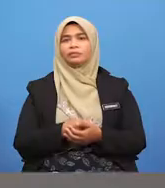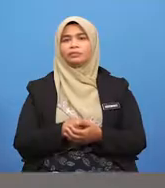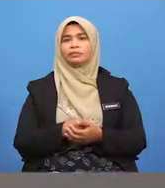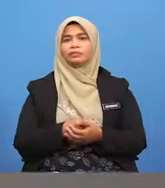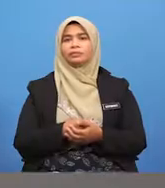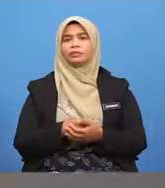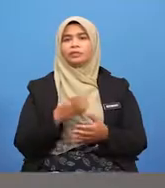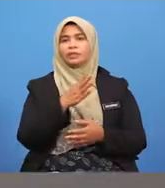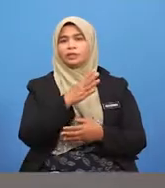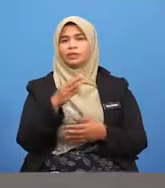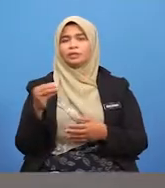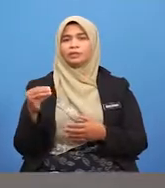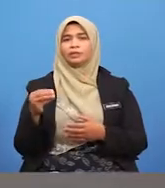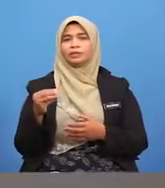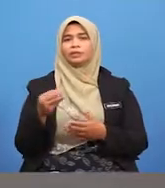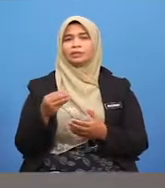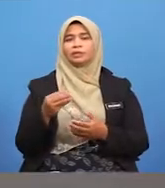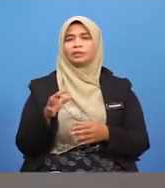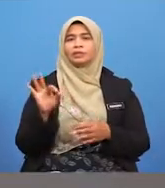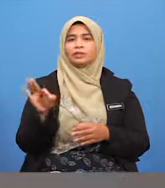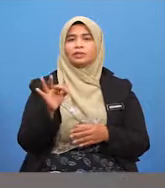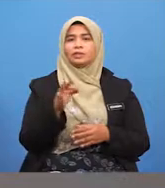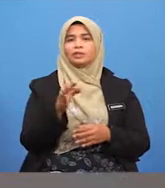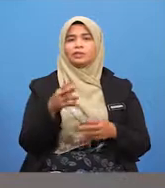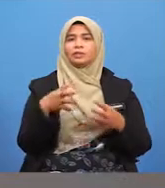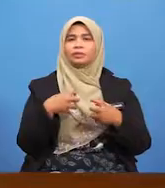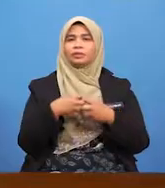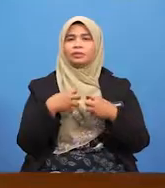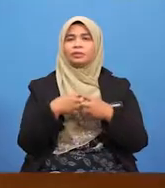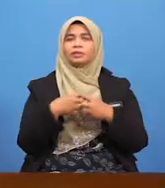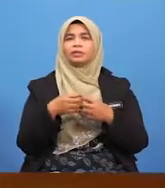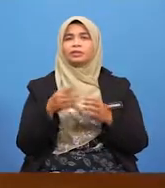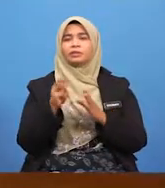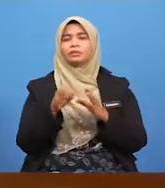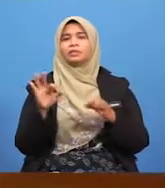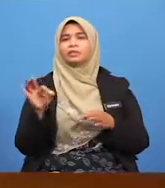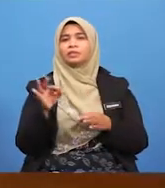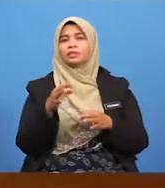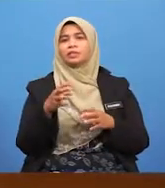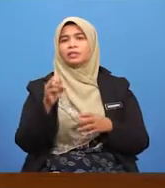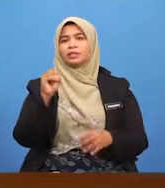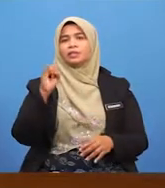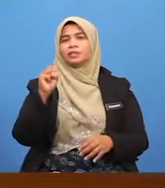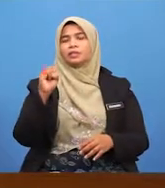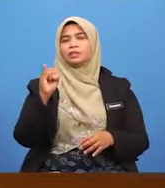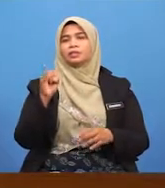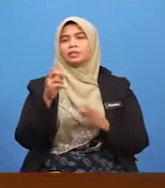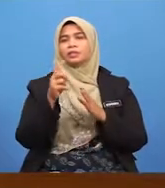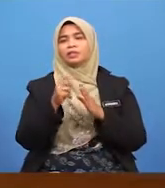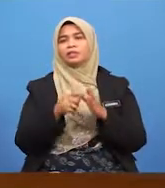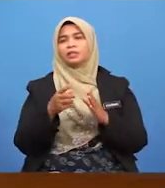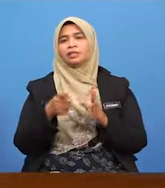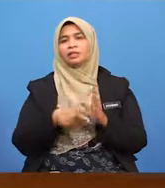terlebih dahulu dan jahe misinya menjahit Sisi terlebih dahulu Joe